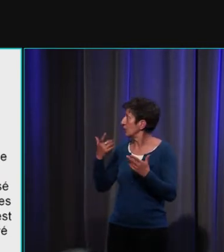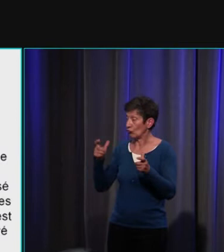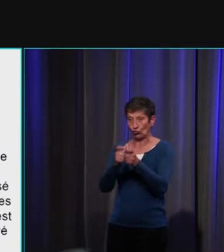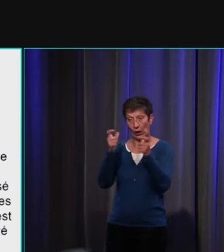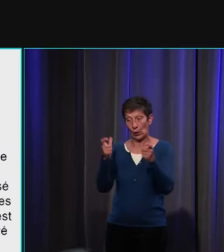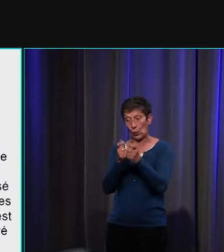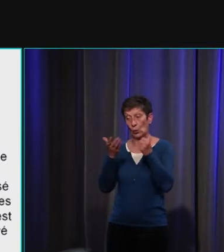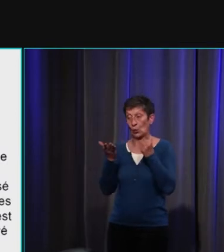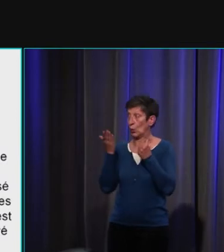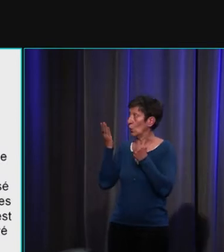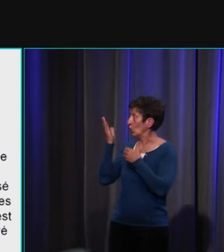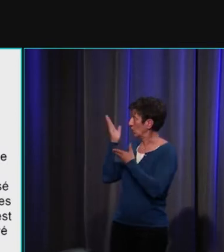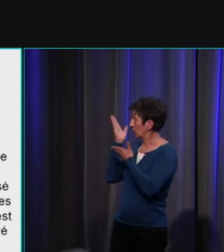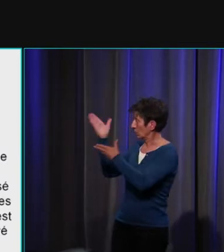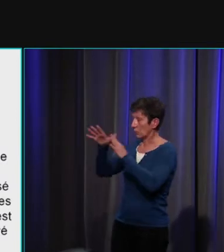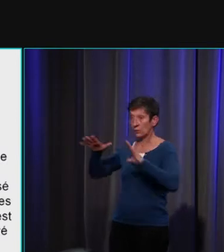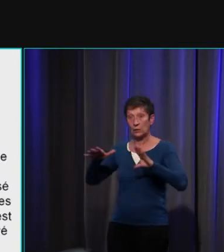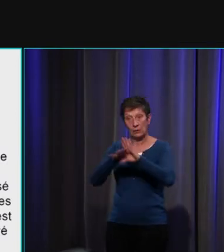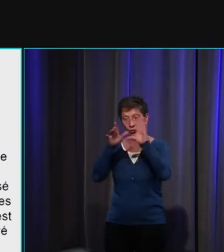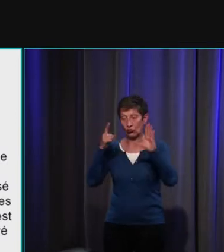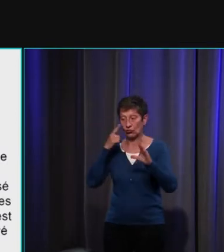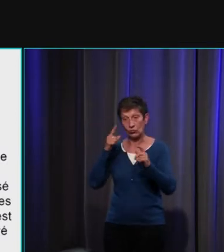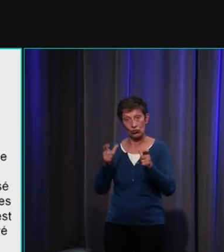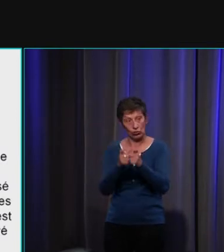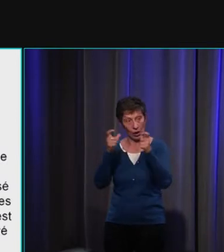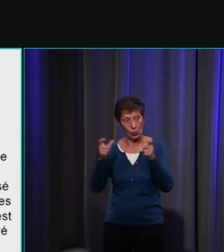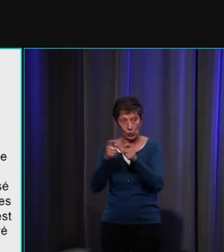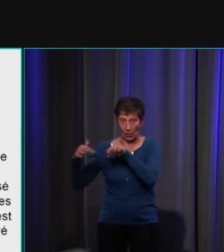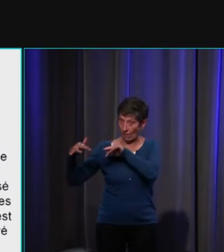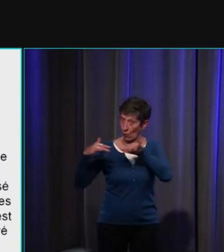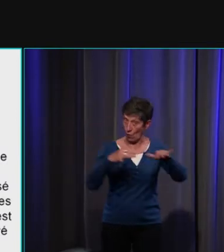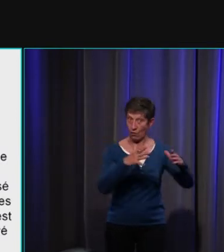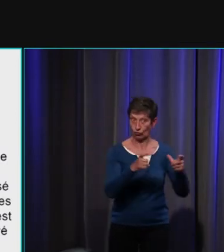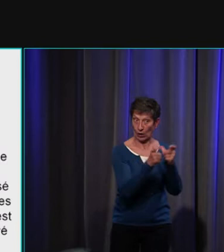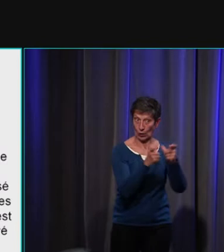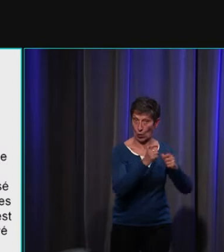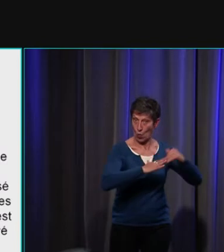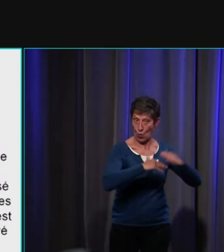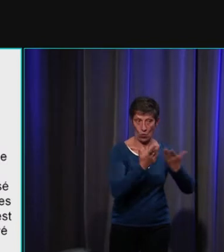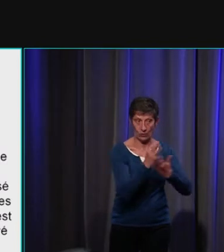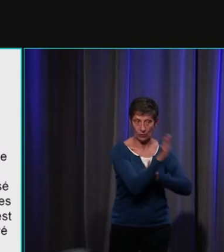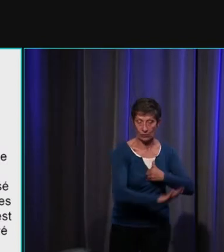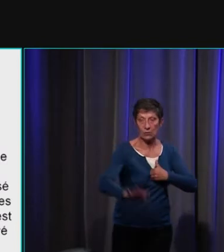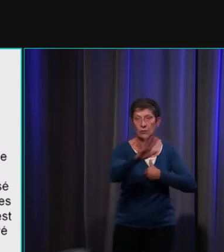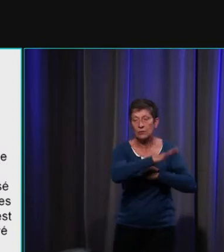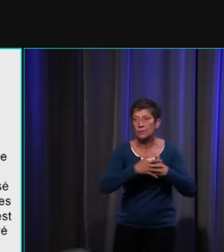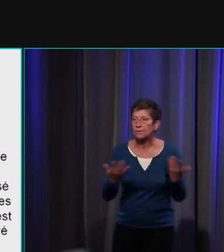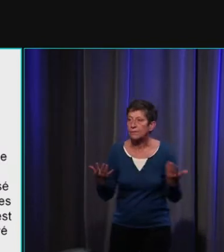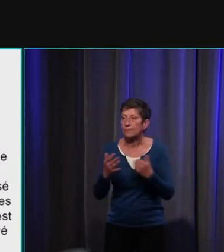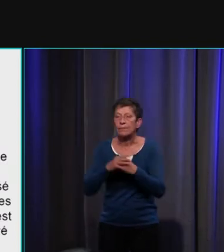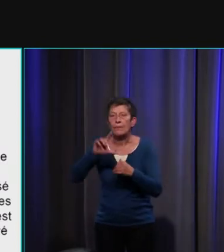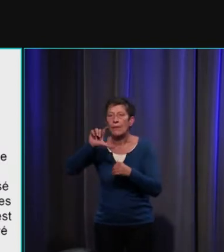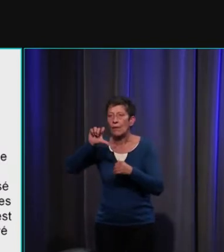mallet châteaux tels que vous les voyez là ont beaucoup influencé le nôtre lawrence d'arabie pendant la première guerre mondiale